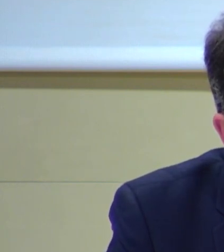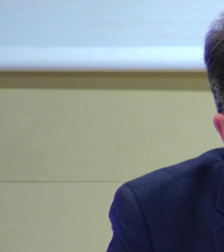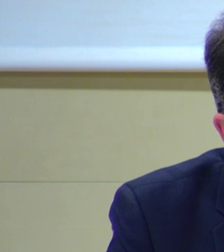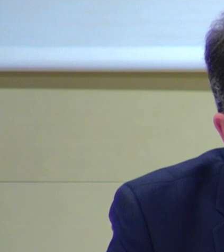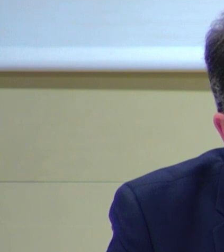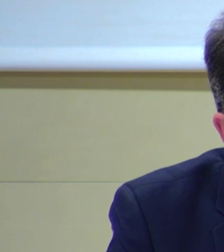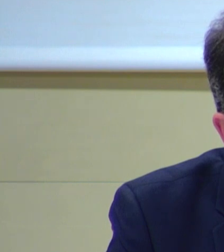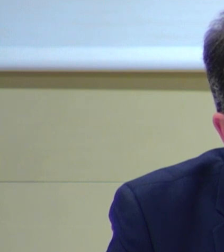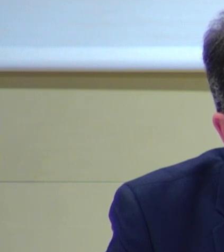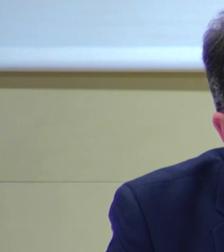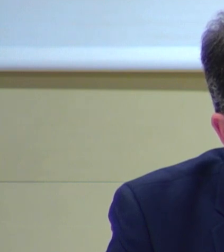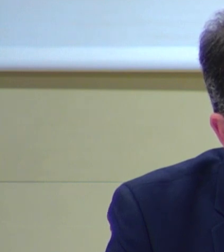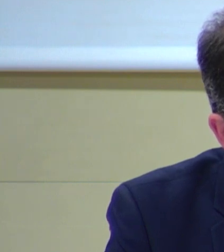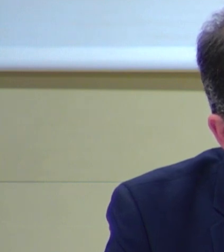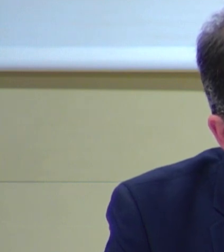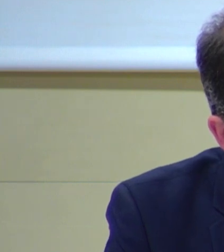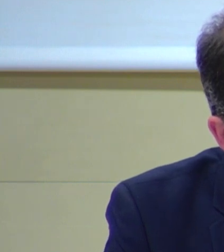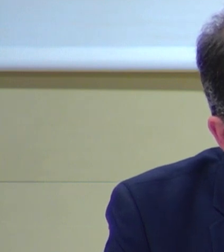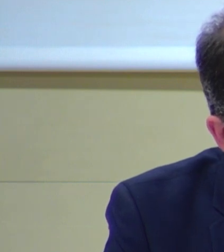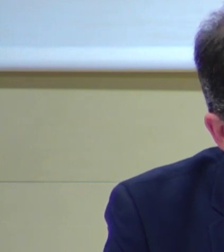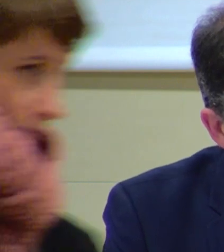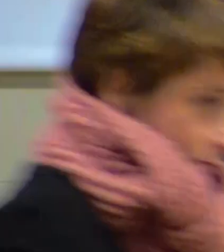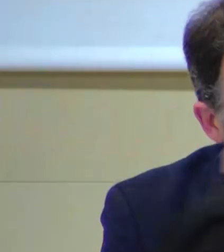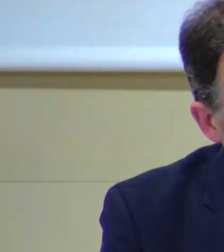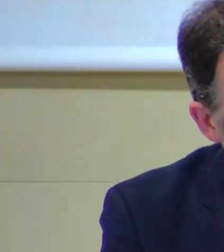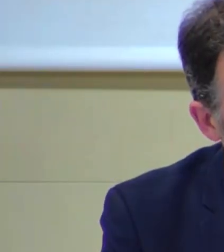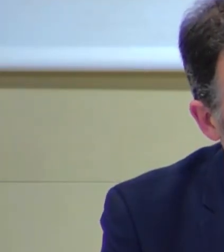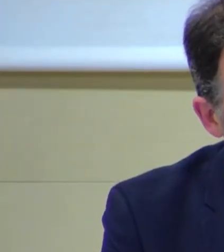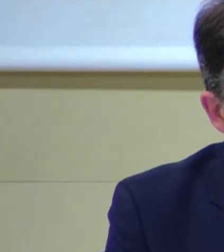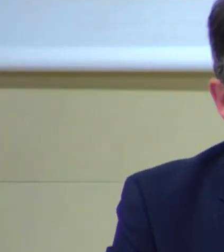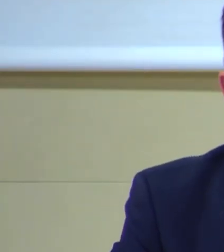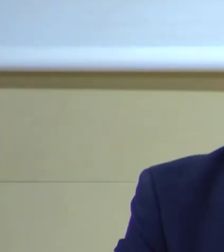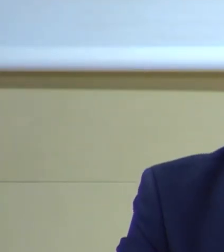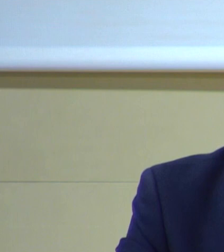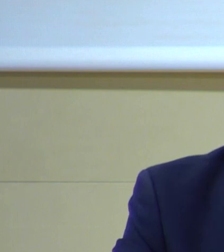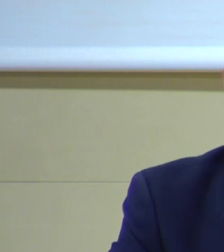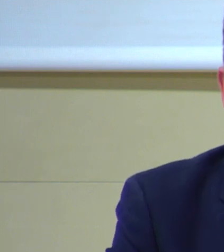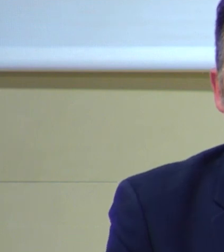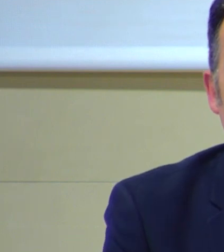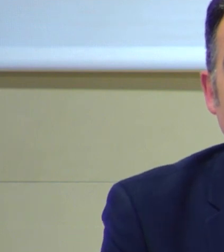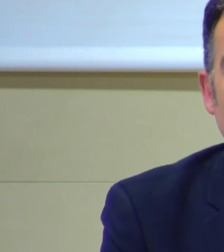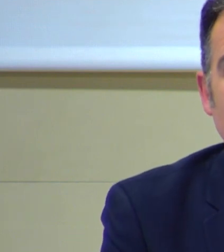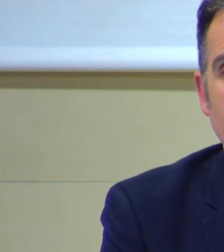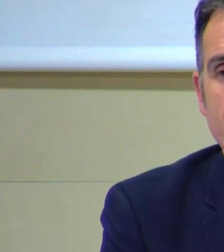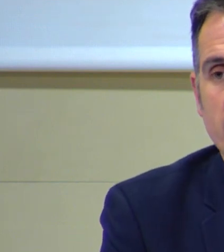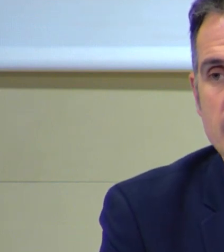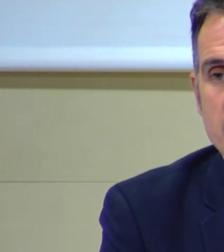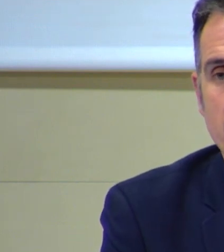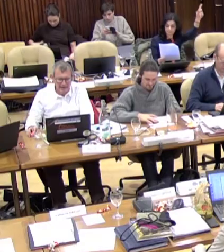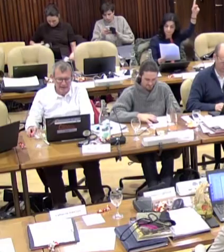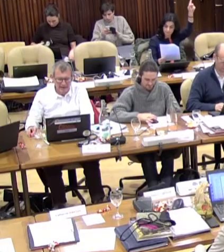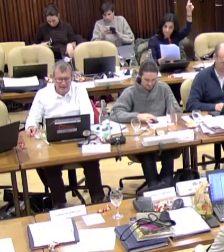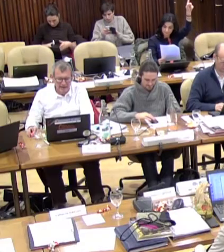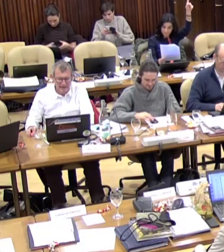soutient opérateurs culturels attribution de subventions commencions réabonnant financier qui ne prend pas part au vote qui